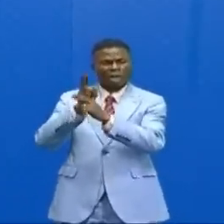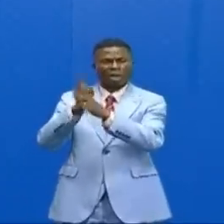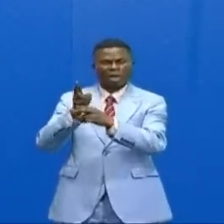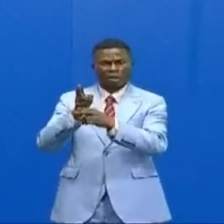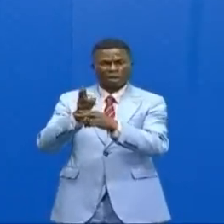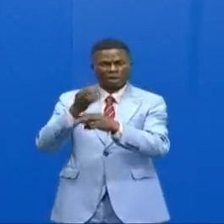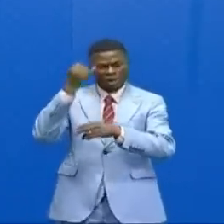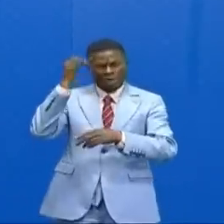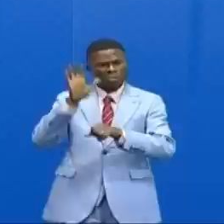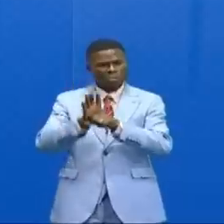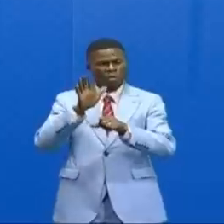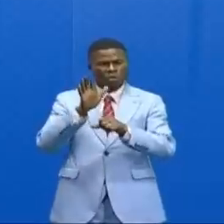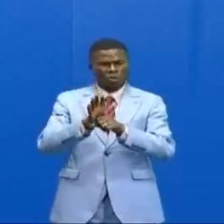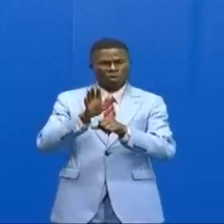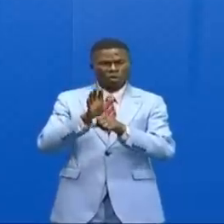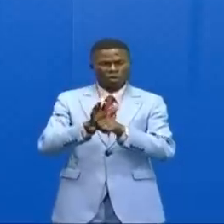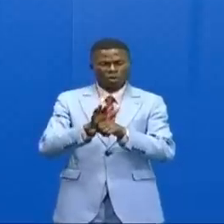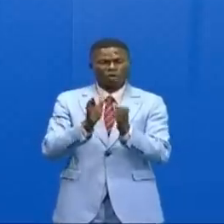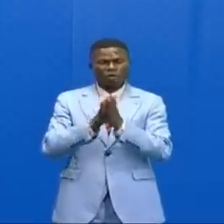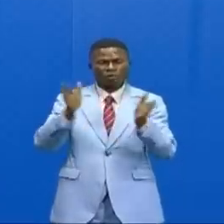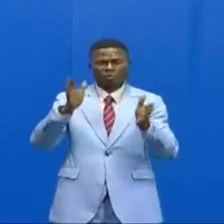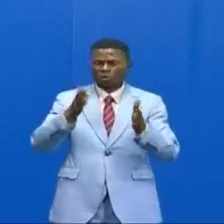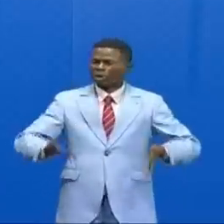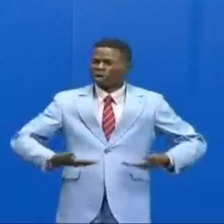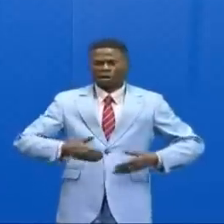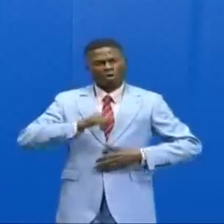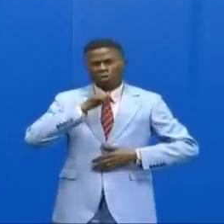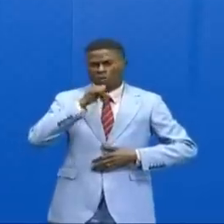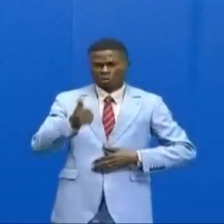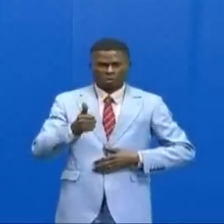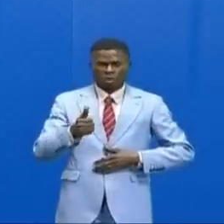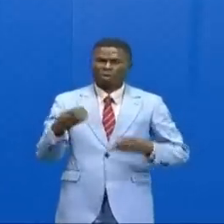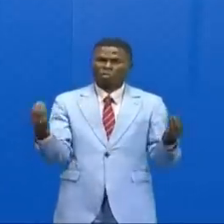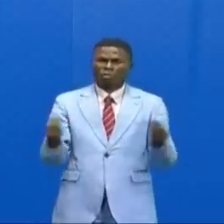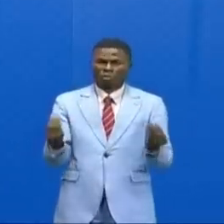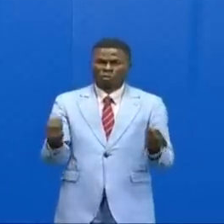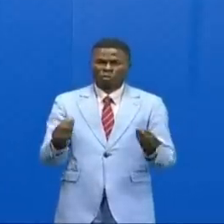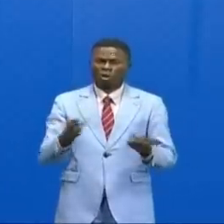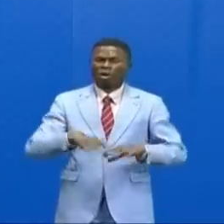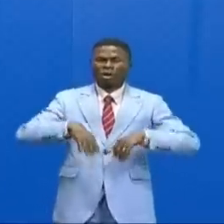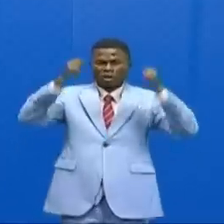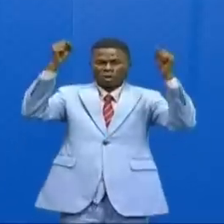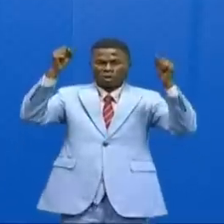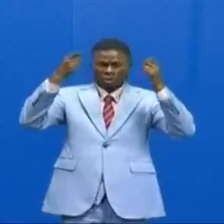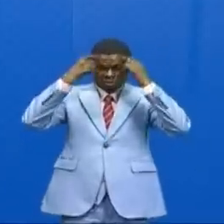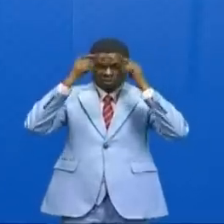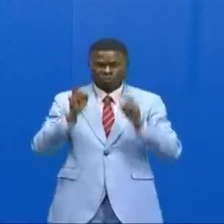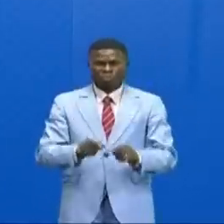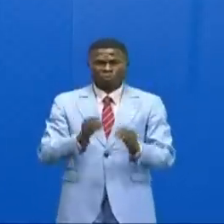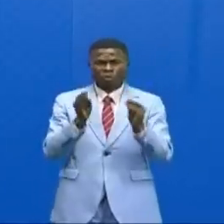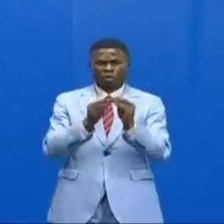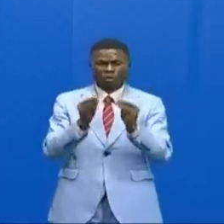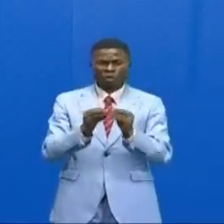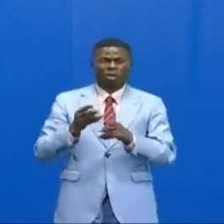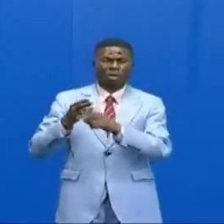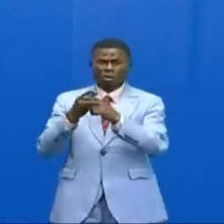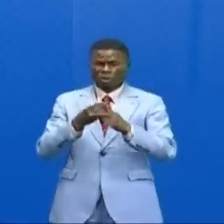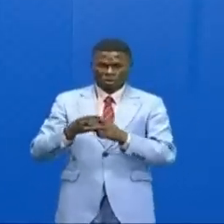sens divers, globalement déplorables à la suite de l'adoption de la résolution du Conseil de